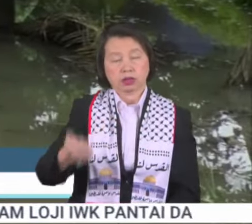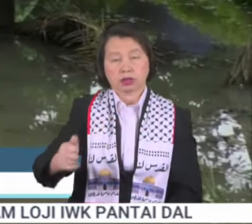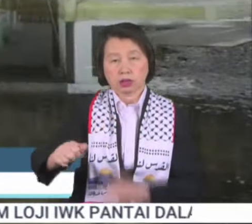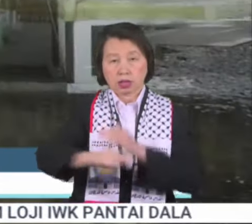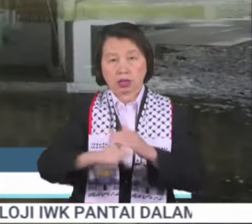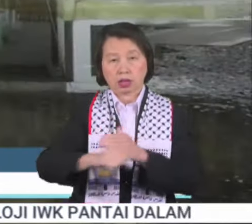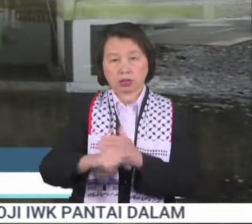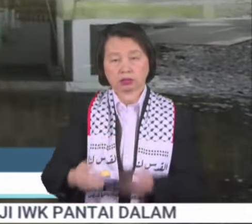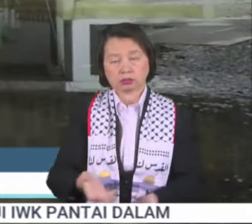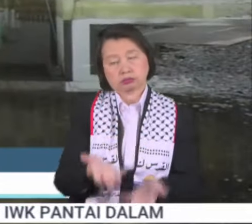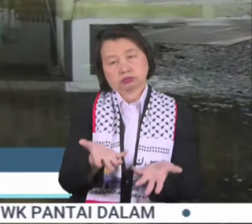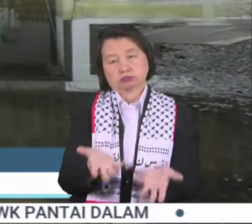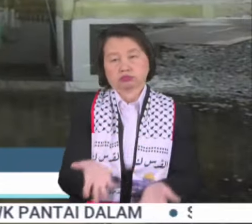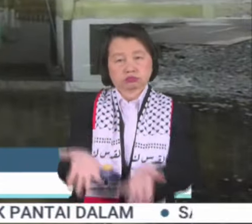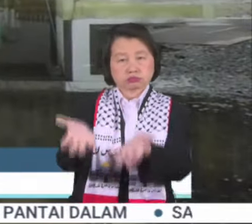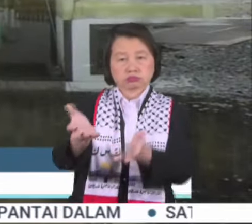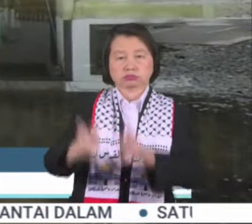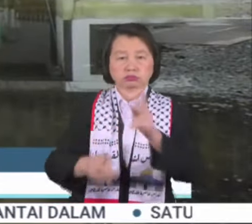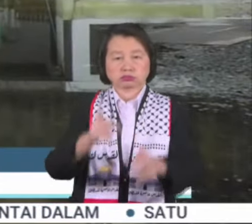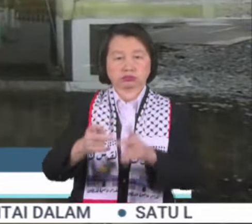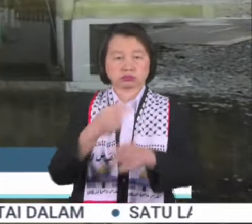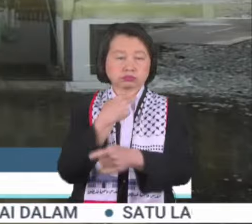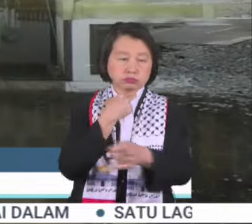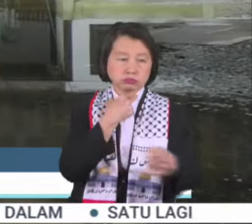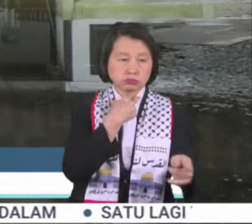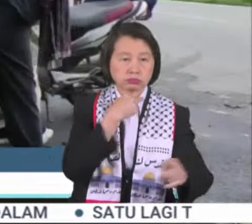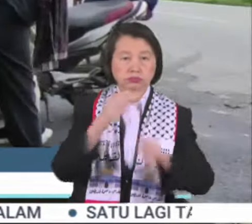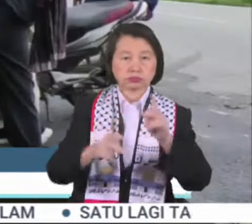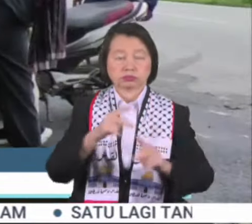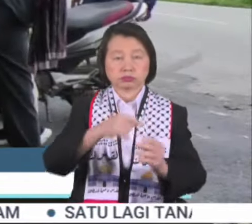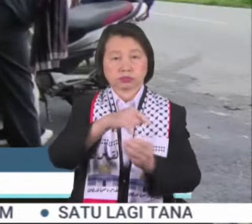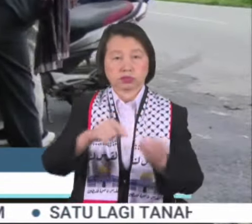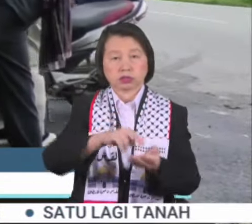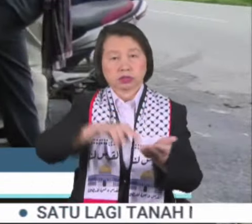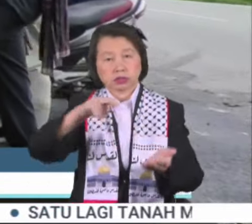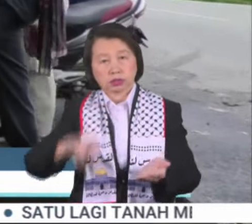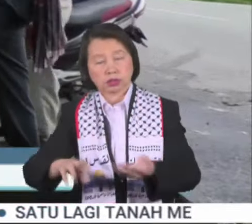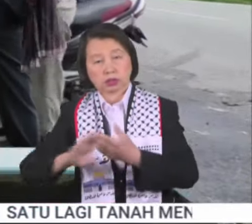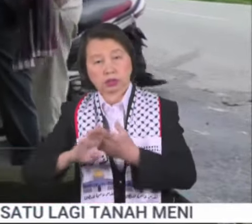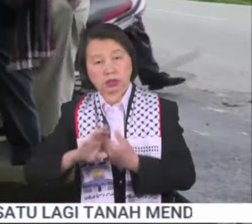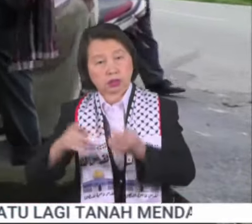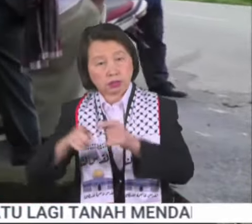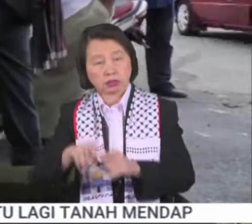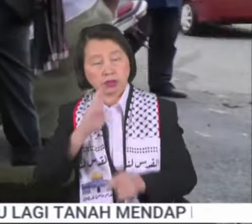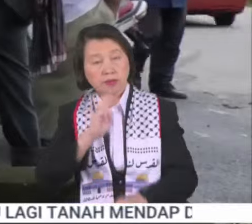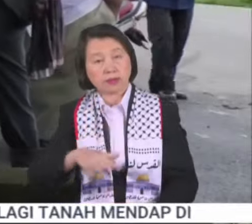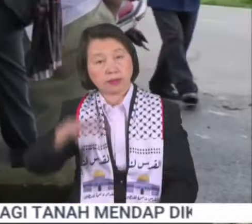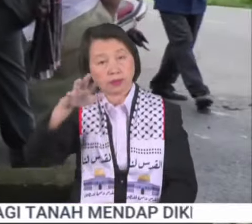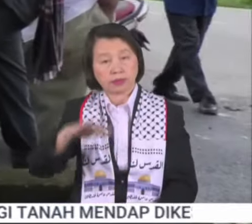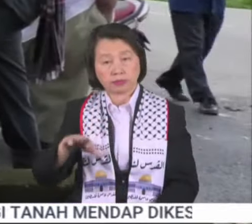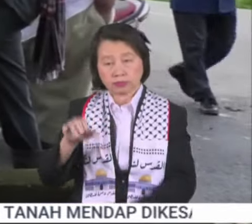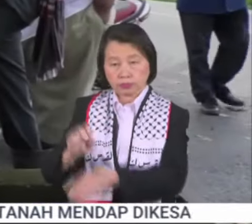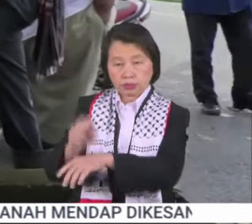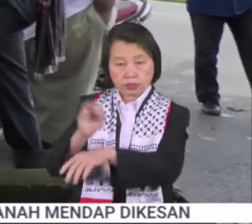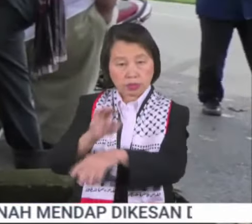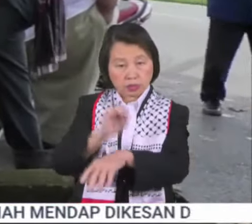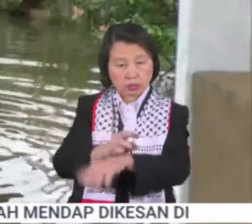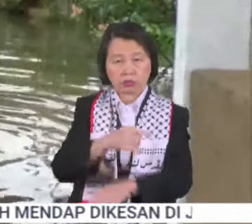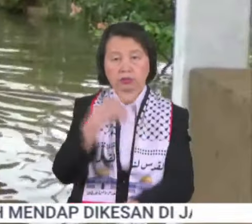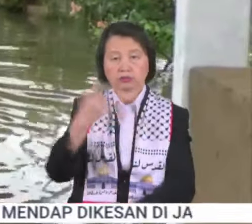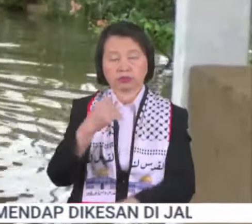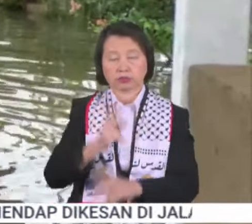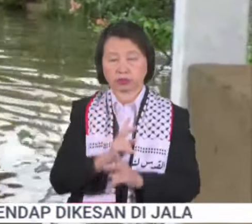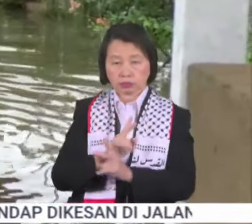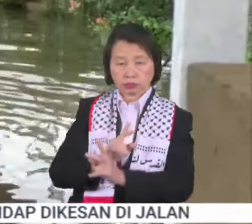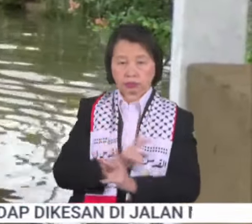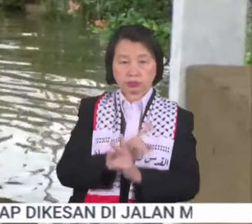asas disalurkan kepada penduduk terjejas. Penduduk di kawasan rendah atau berisiko berlakunya banjir dinasihatkan